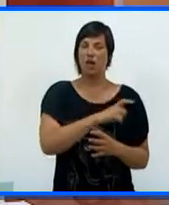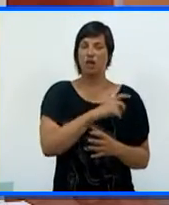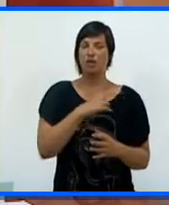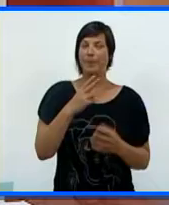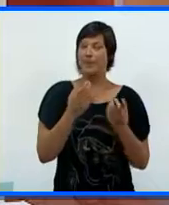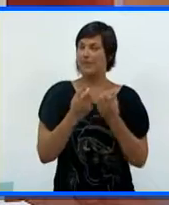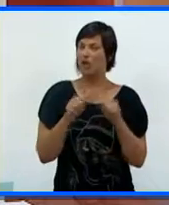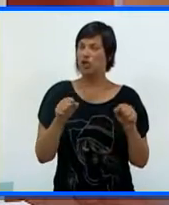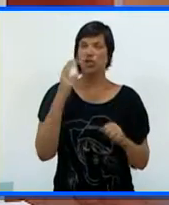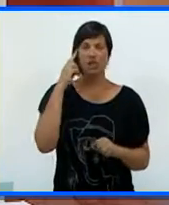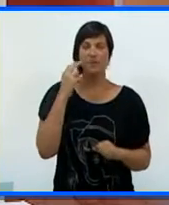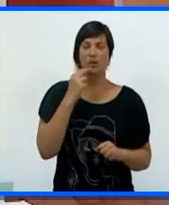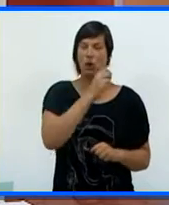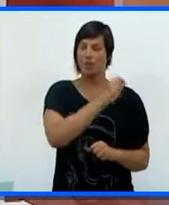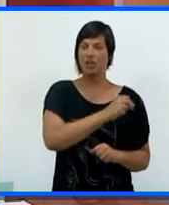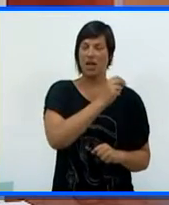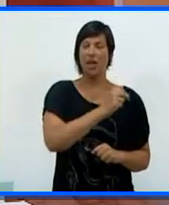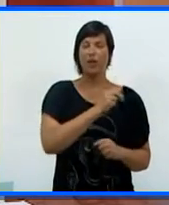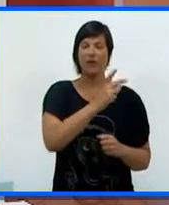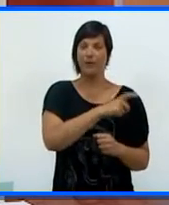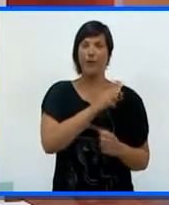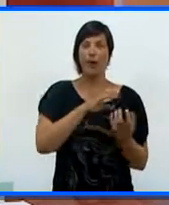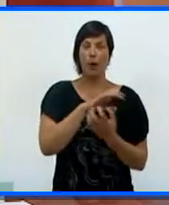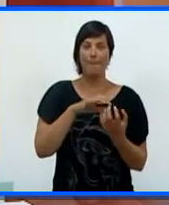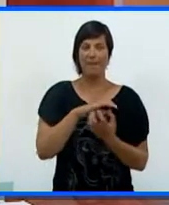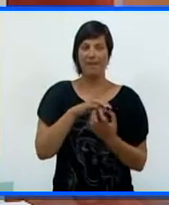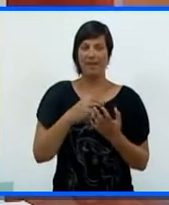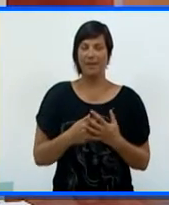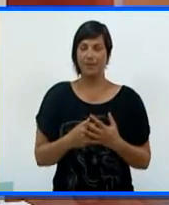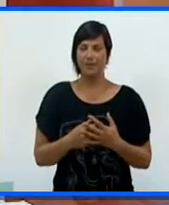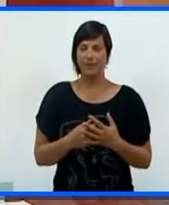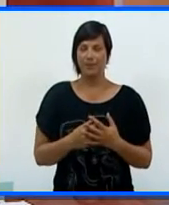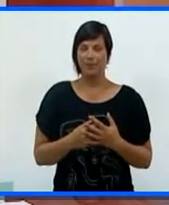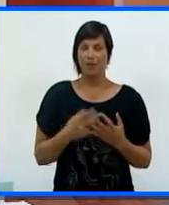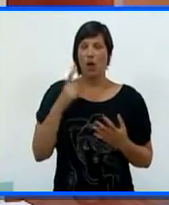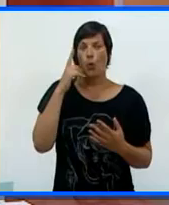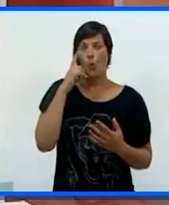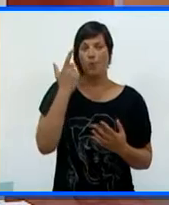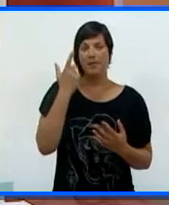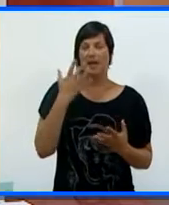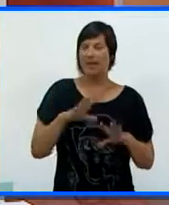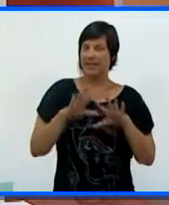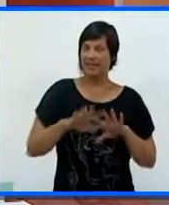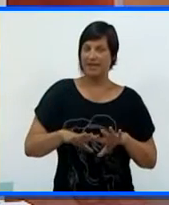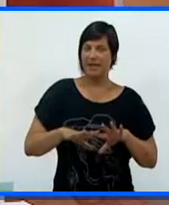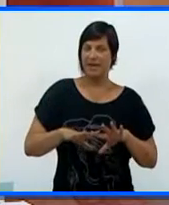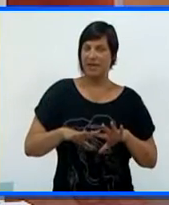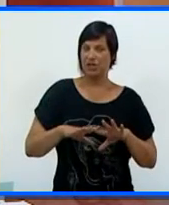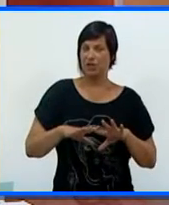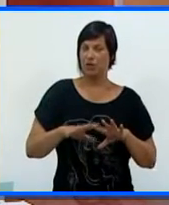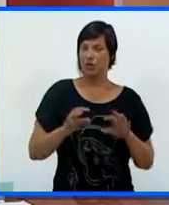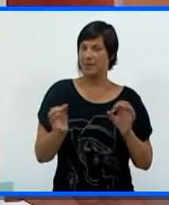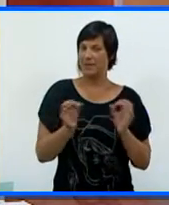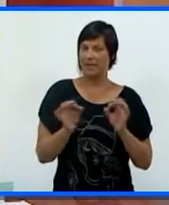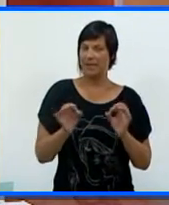oštećenim sluhom i članova obitelji, Upoznavanje sa mrežom